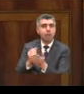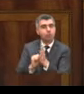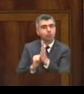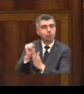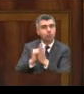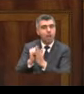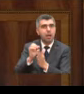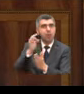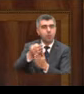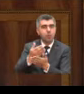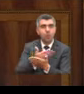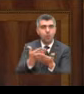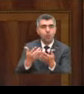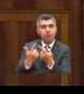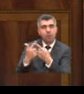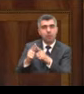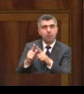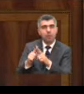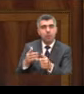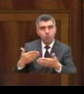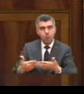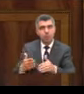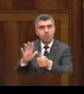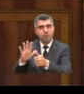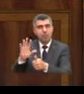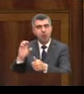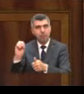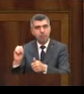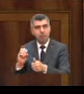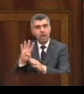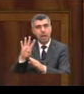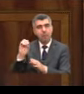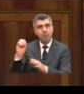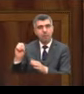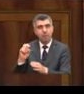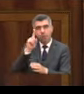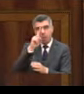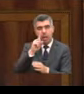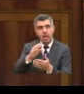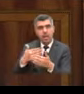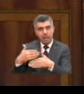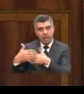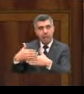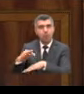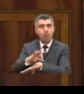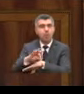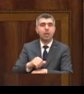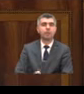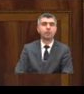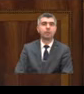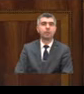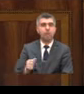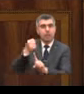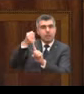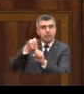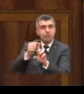ونجحوا باستحقاق في العديد. اليوم 650، 400 الاخيره اللي نجحت رحنا كنواكبوا كيفاش تلتحق بالوظائف ديالها. فكيفاش هذا المجهود كله